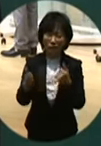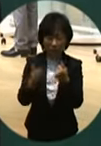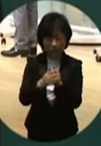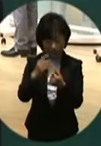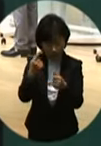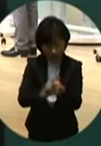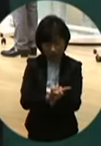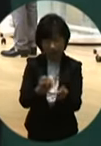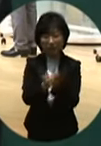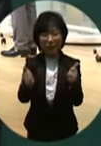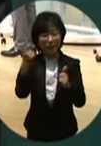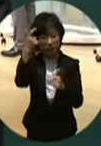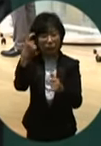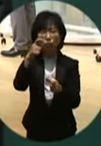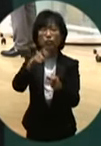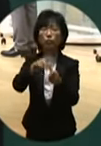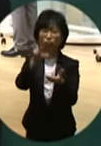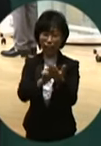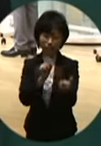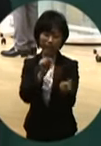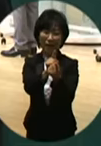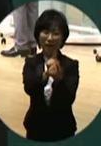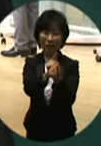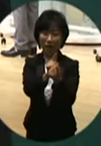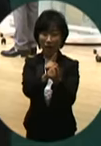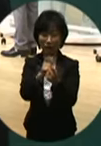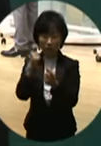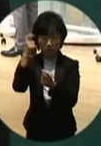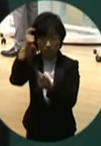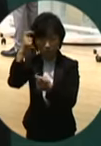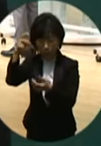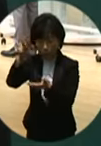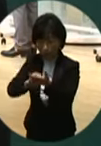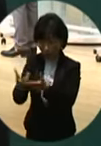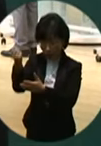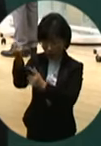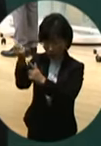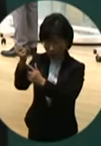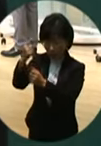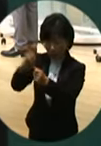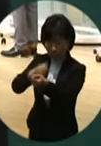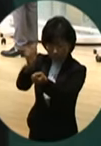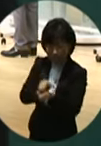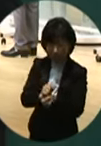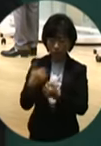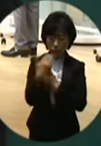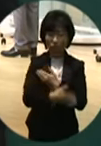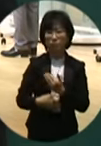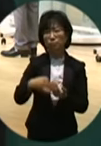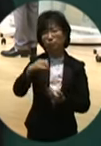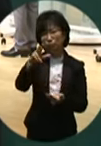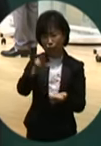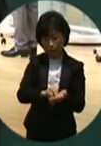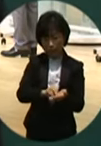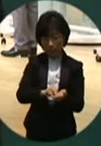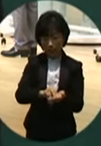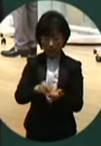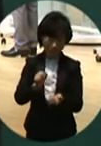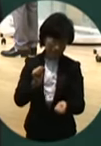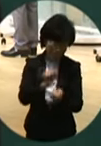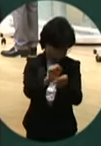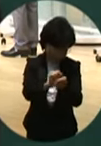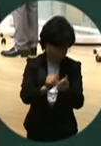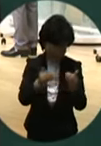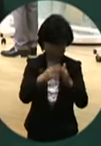spiritual problems. 그러니까 육신의 고통이 따라올 수밖에 없는 거죠. And of course, physical ailment have no choice but. 당연히 가문의 문제 올 수밖에 없어요. And